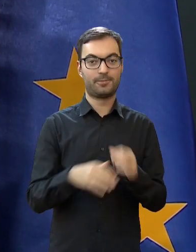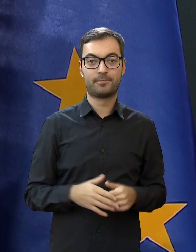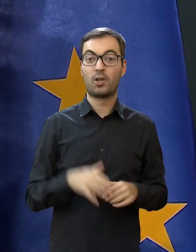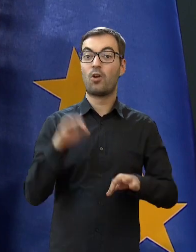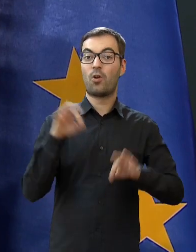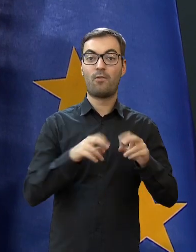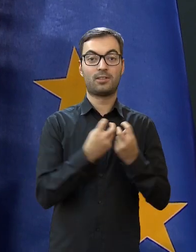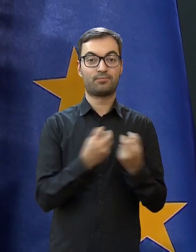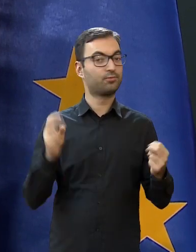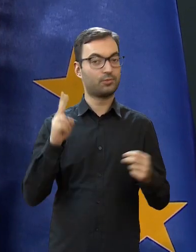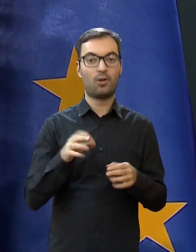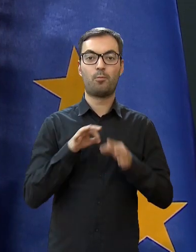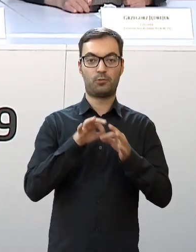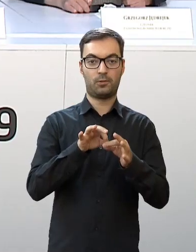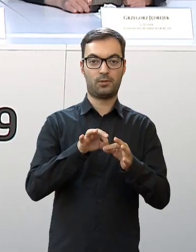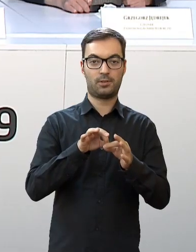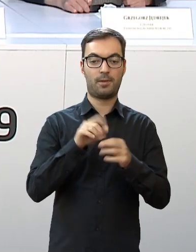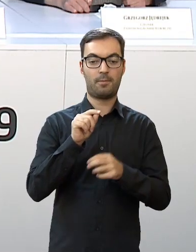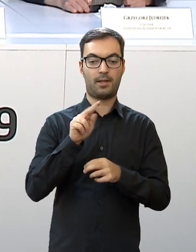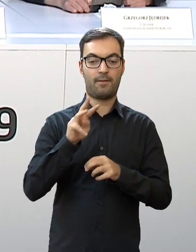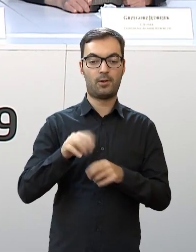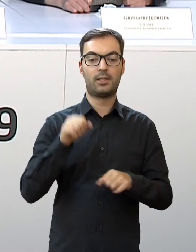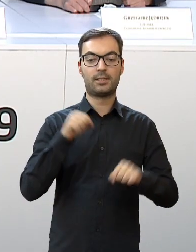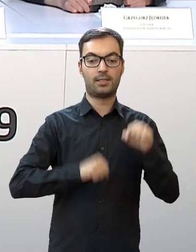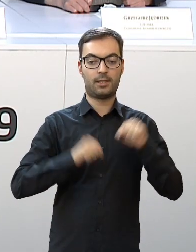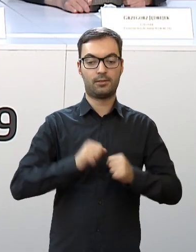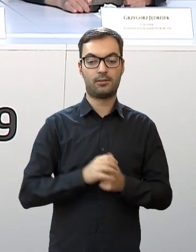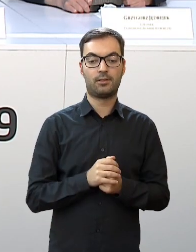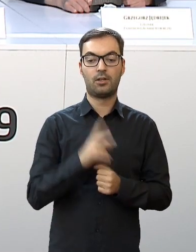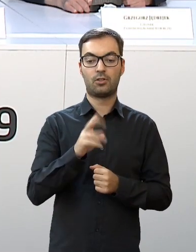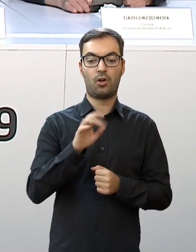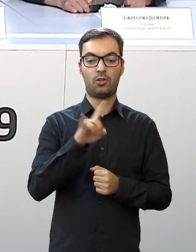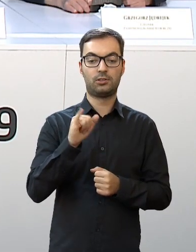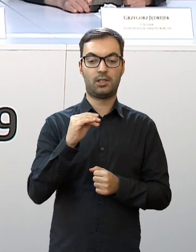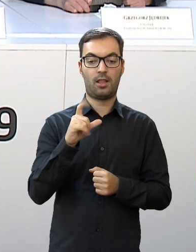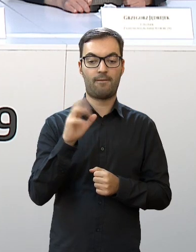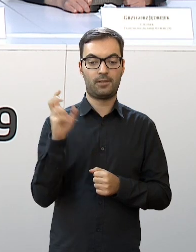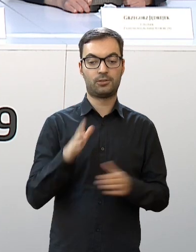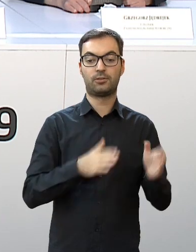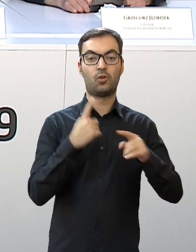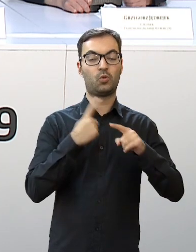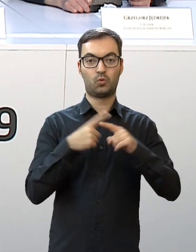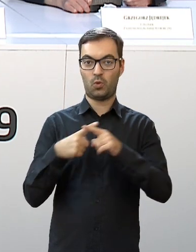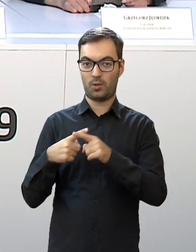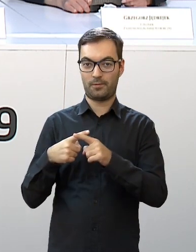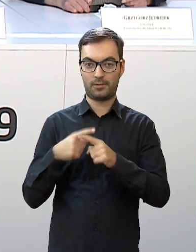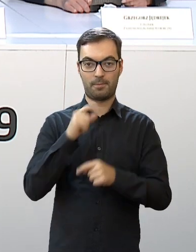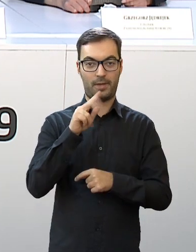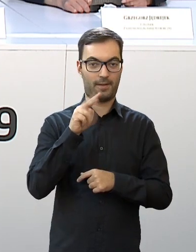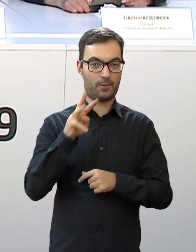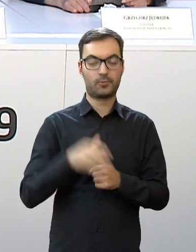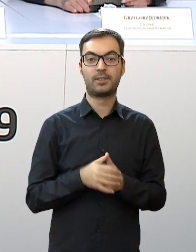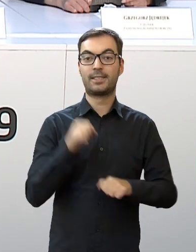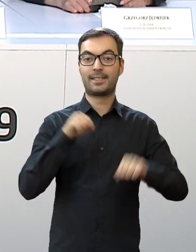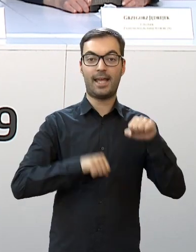Udział przewodniczący Państwowej Komisji Wyborczej pan sędzia Wiesław Kozielewicz, członkowie Państwowej Komisji Wyborczej pan